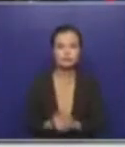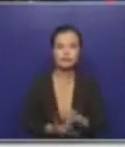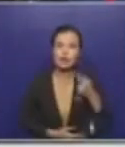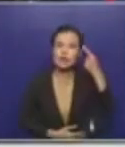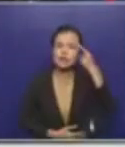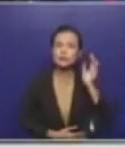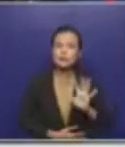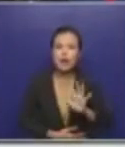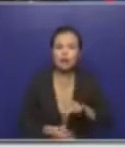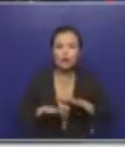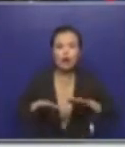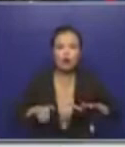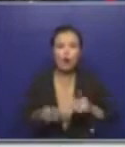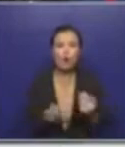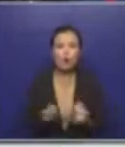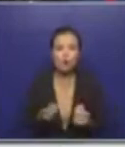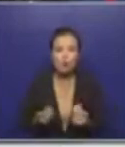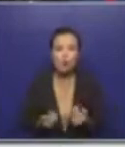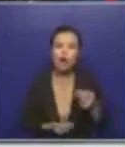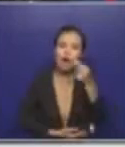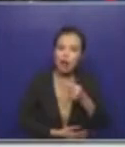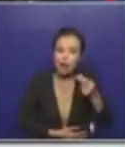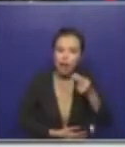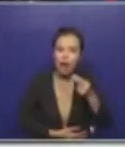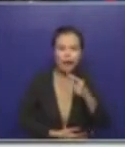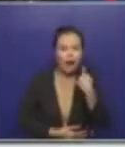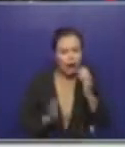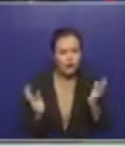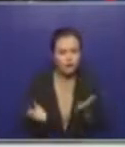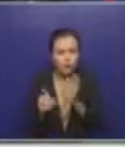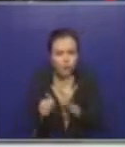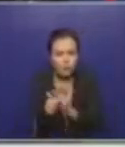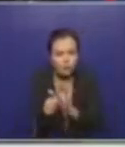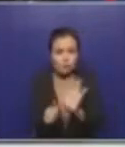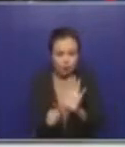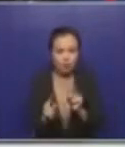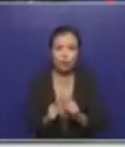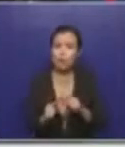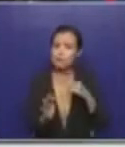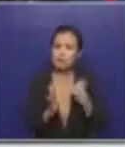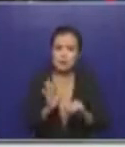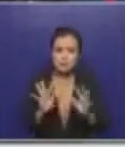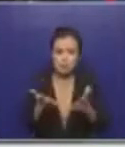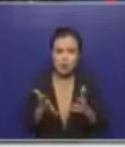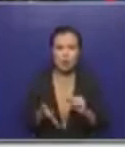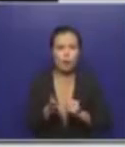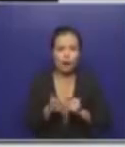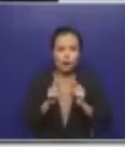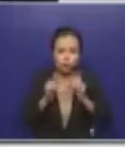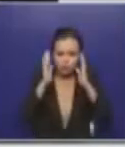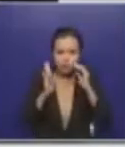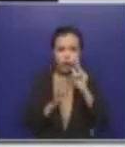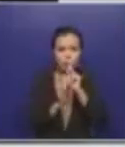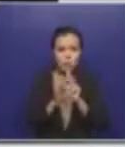าน้องๆลูกๆหลานๆเราเนี่ยเป็นคนมีใครอยู่เบื้องหลังเขาเป็นผู้บริสุทธิ์ครับท่านประธานครับนอกเหนือจากนั้น